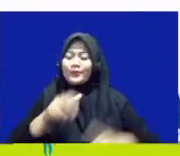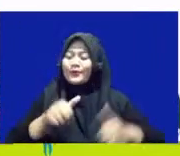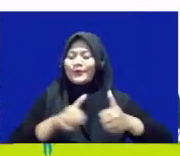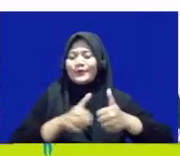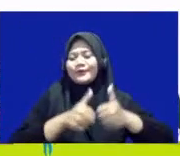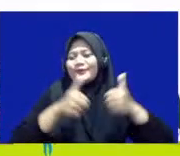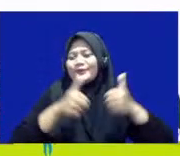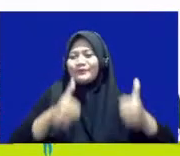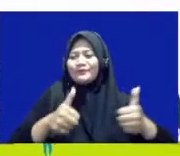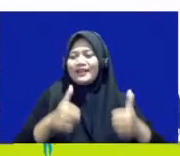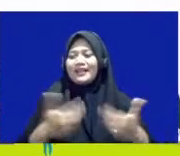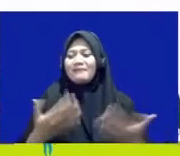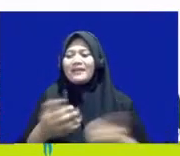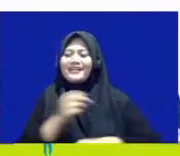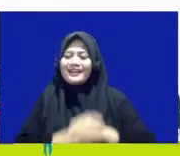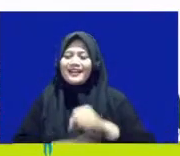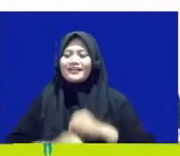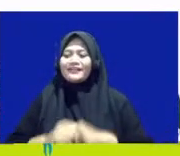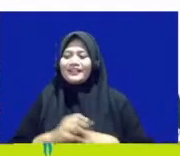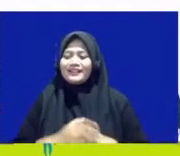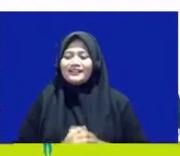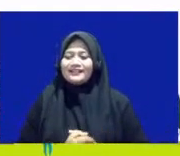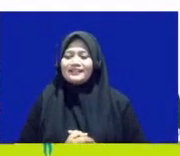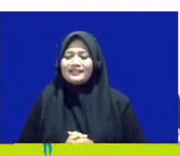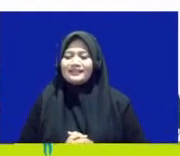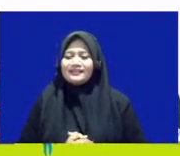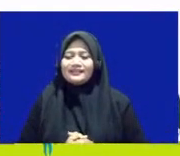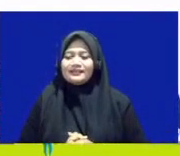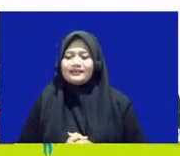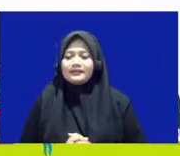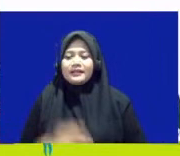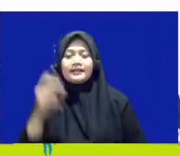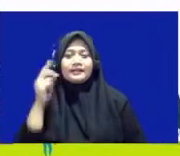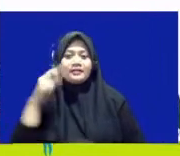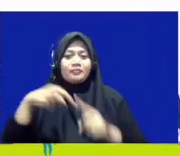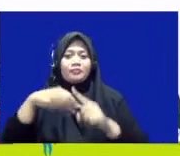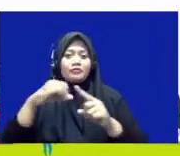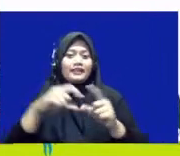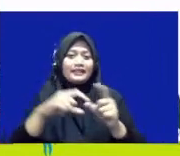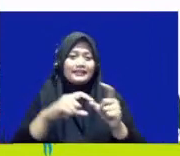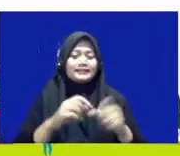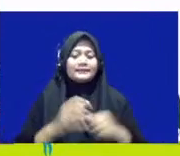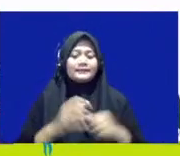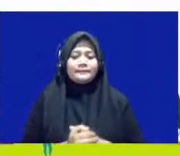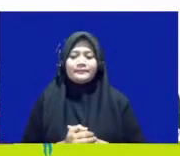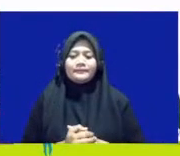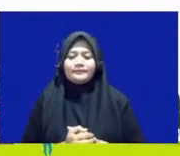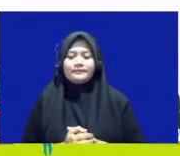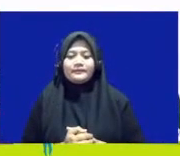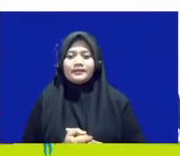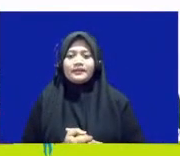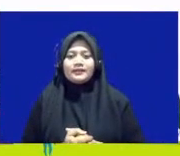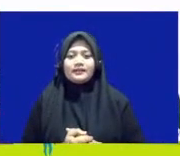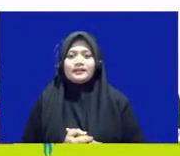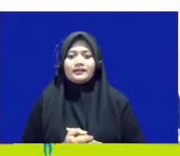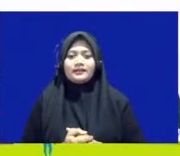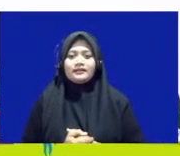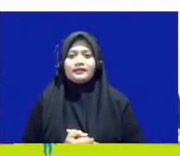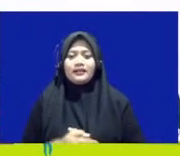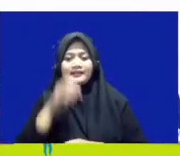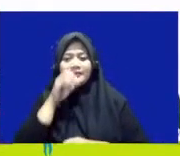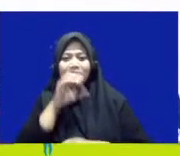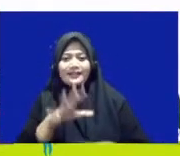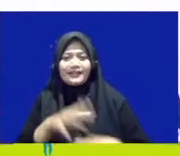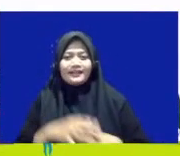akan dilakukan oleh Ibu Chris Rader dan Peter Pot tadi disampaikan, dan